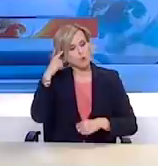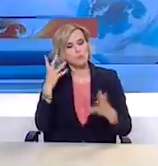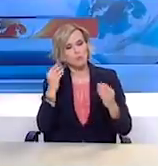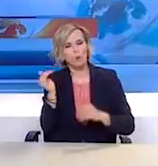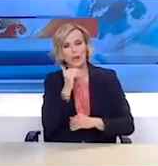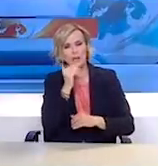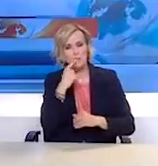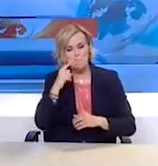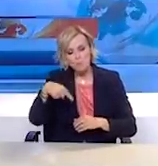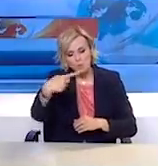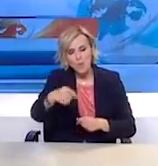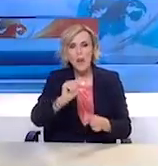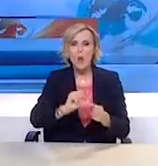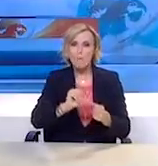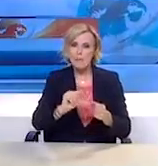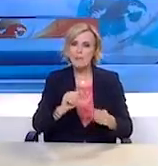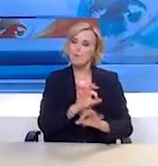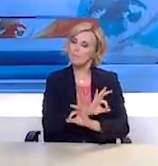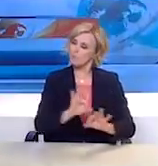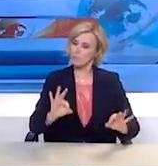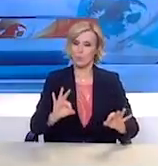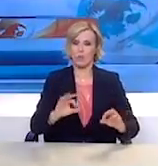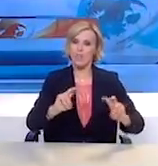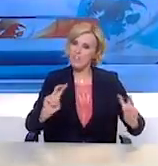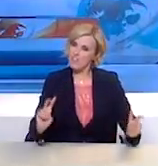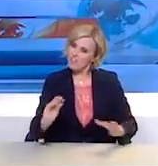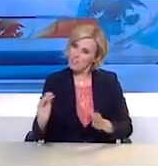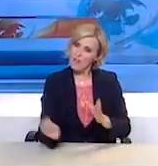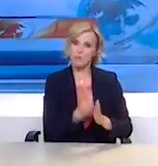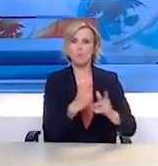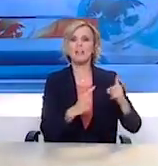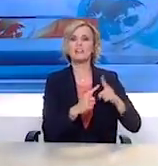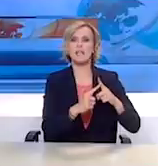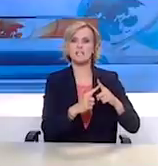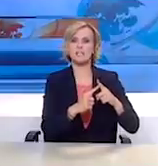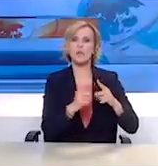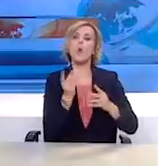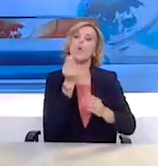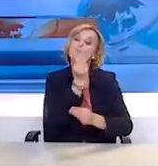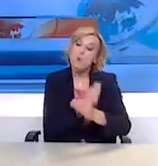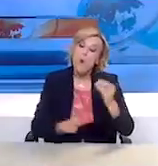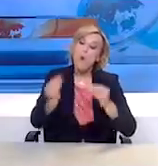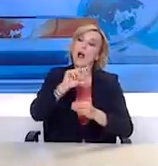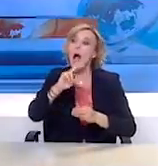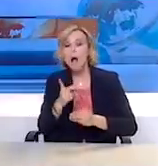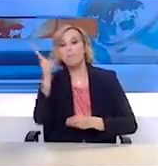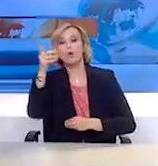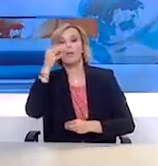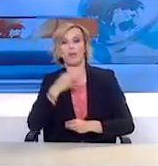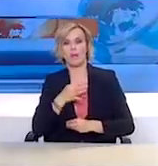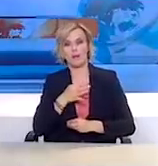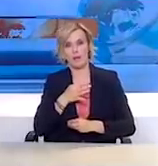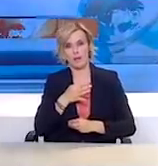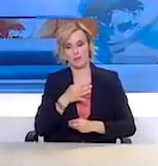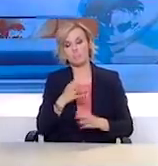πρόβλεψή μου είναι εντός του επόμενου μήνα, θα έχουμε τέτοια τεστ καλύτερα από το πιθανώς από το τεστ που δοκιμάσαν οι Κινέζοι συνάδελφοι. Τώρα, για το αν έχουν γίνει